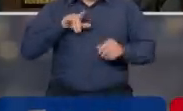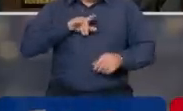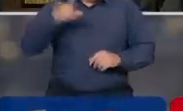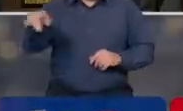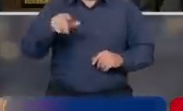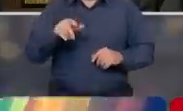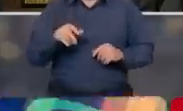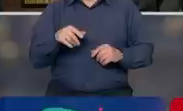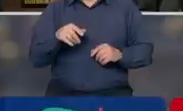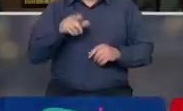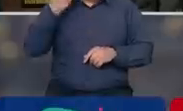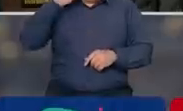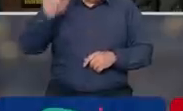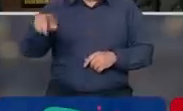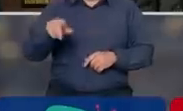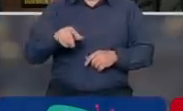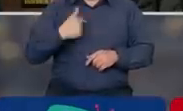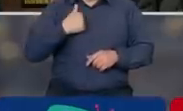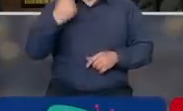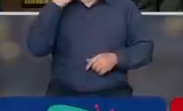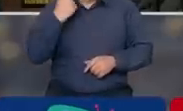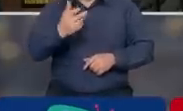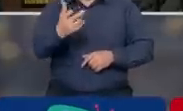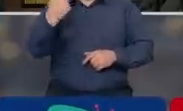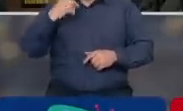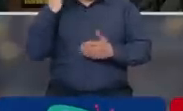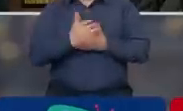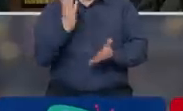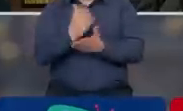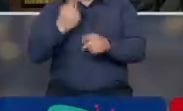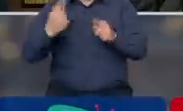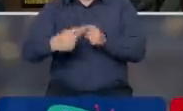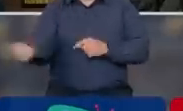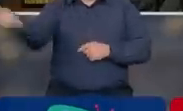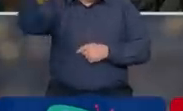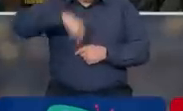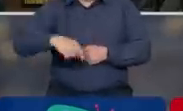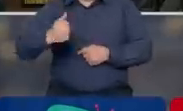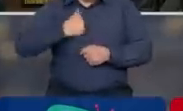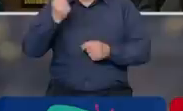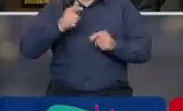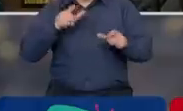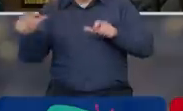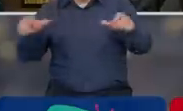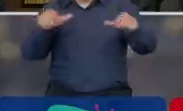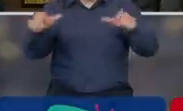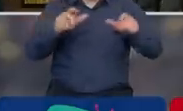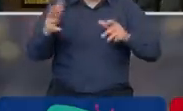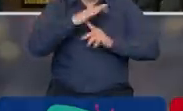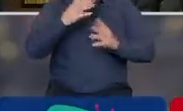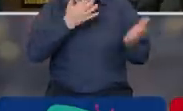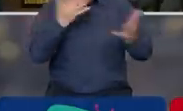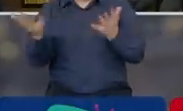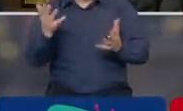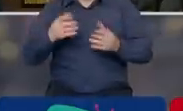otrzymaliśmy ten budynek godzinę temu jest w drodze po to żeby wspomóc rozpoznanie czy siłach